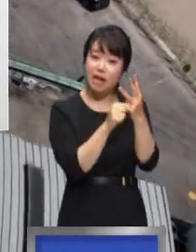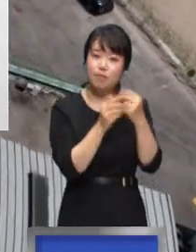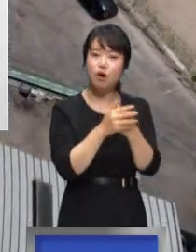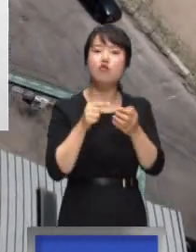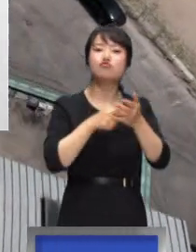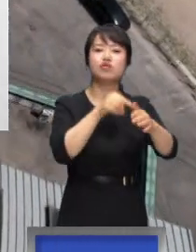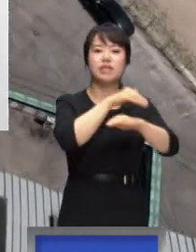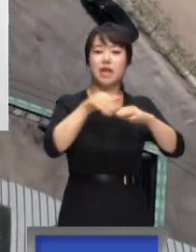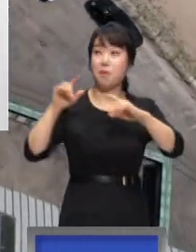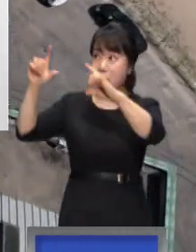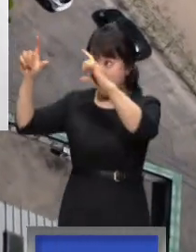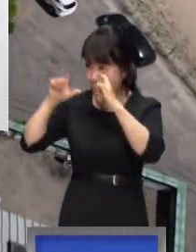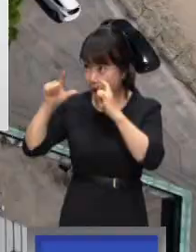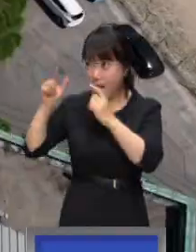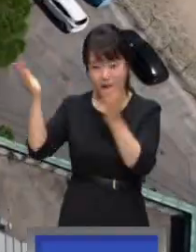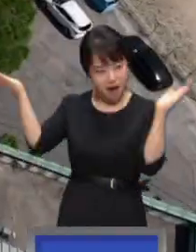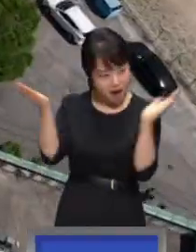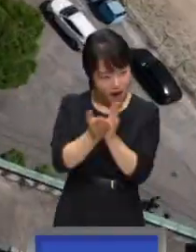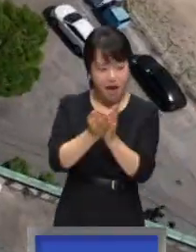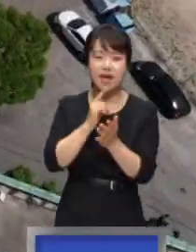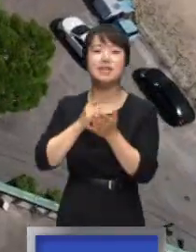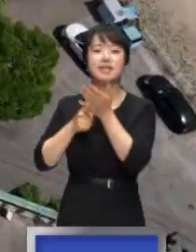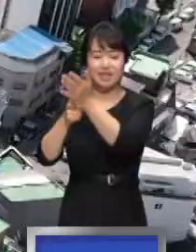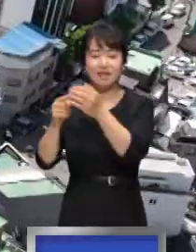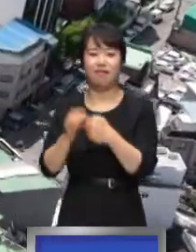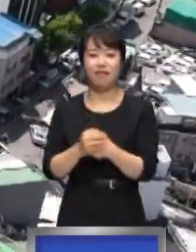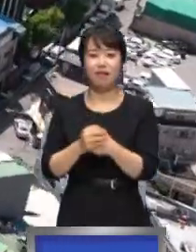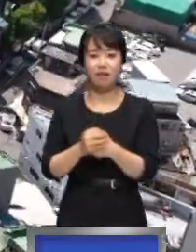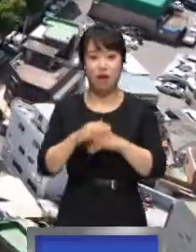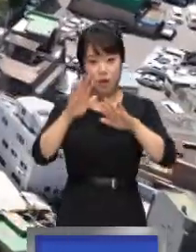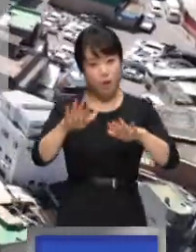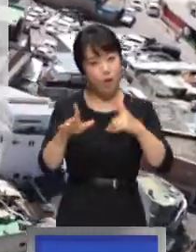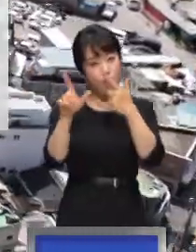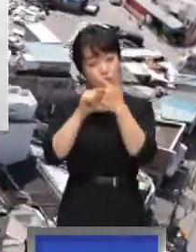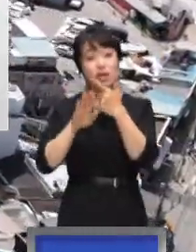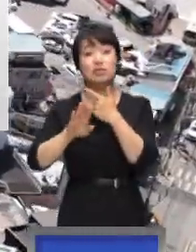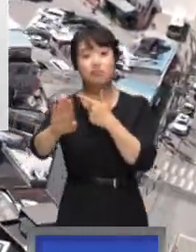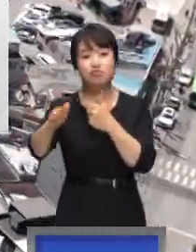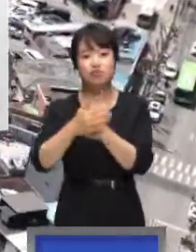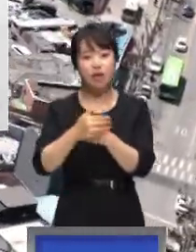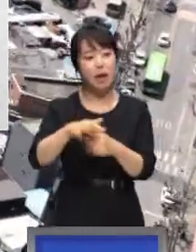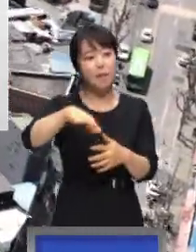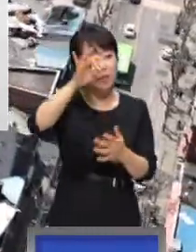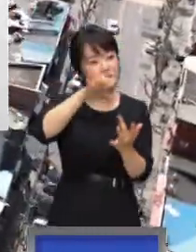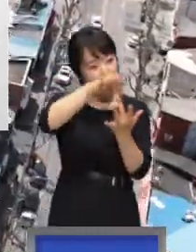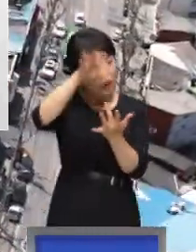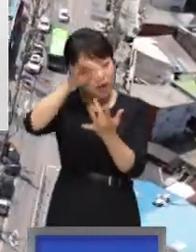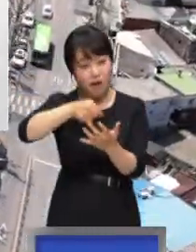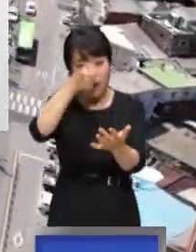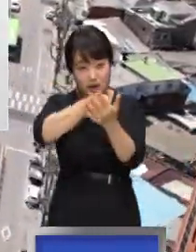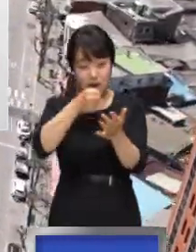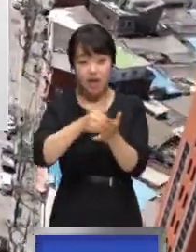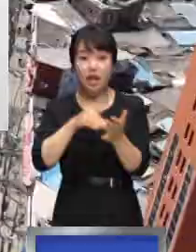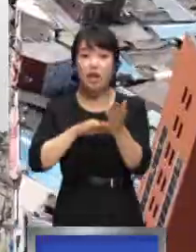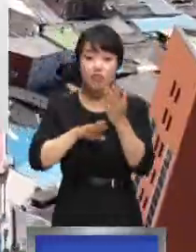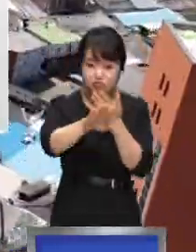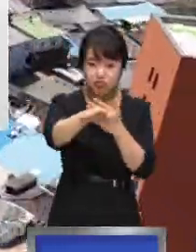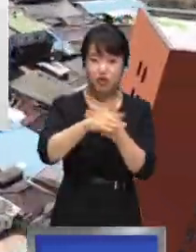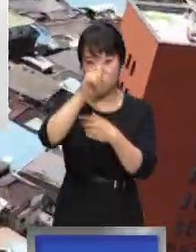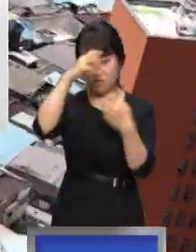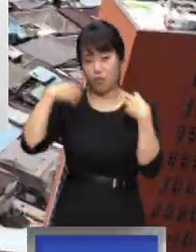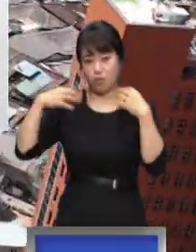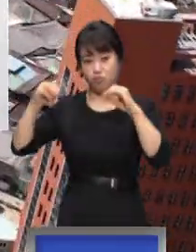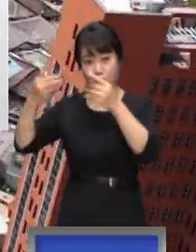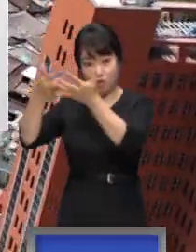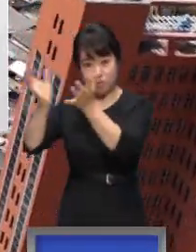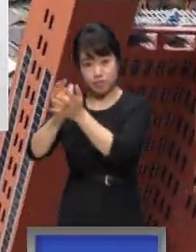추진 계획을 밝힌 사업입니다. 사업은 올 하반기 선도사업지 선정 후 국토부가 직접